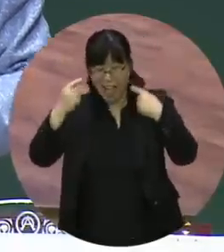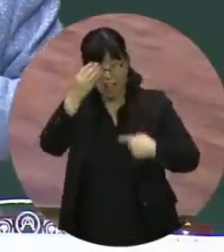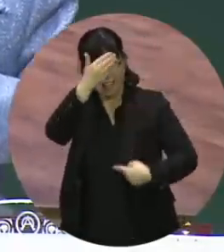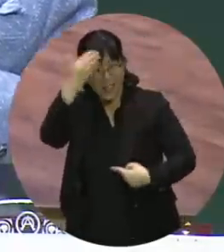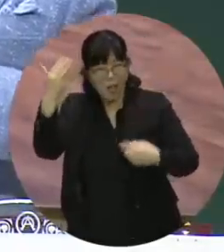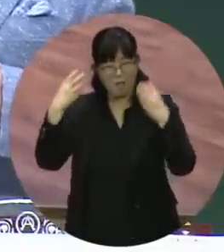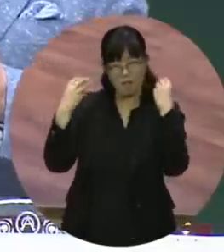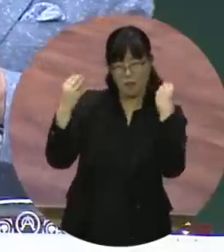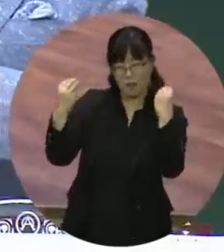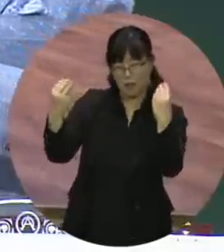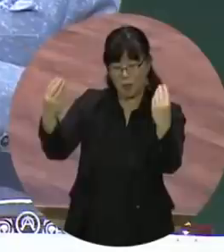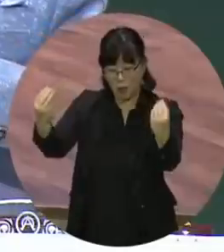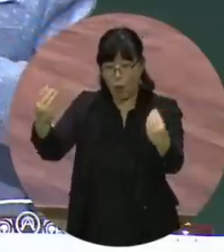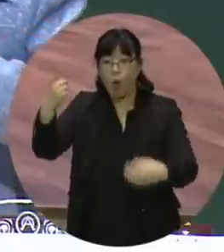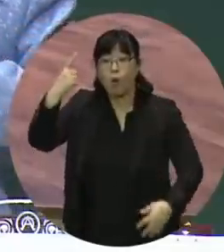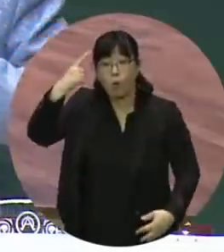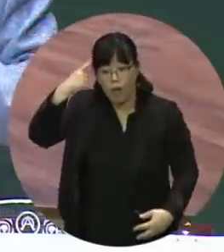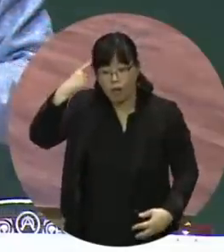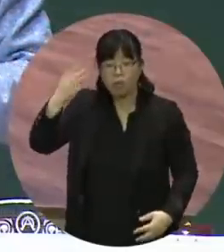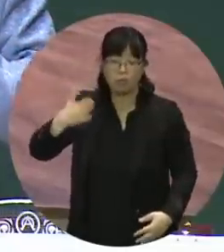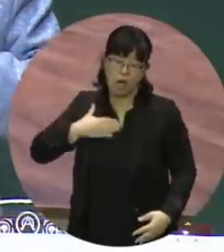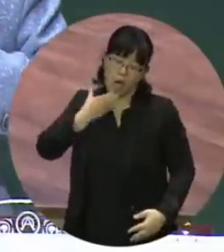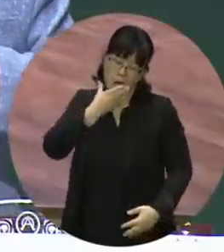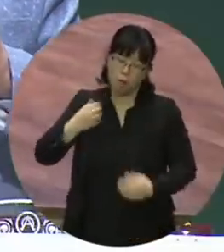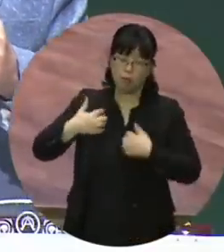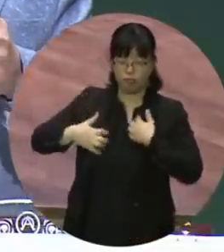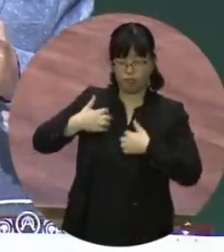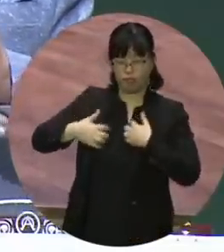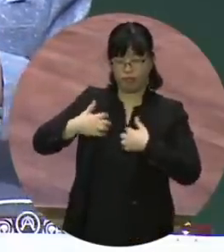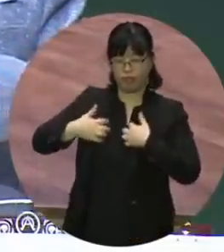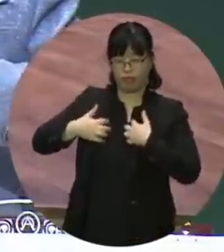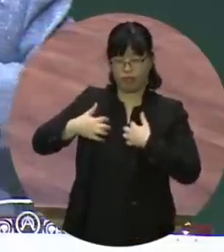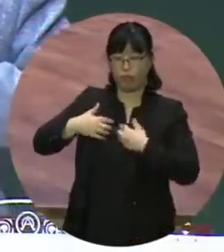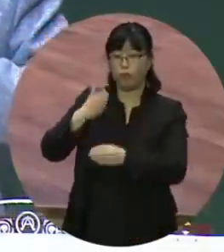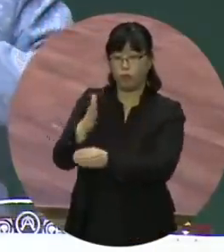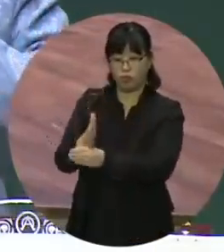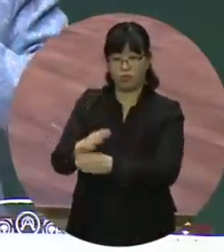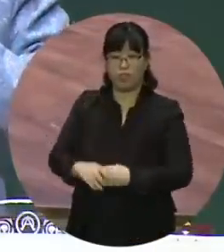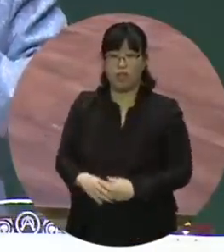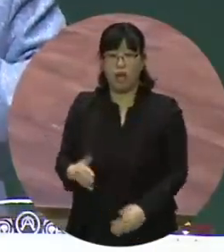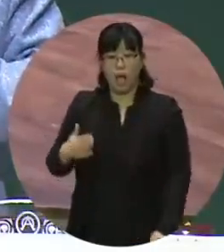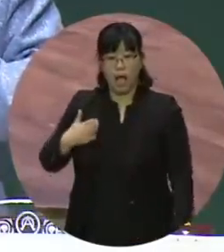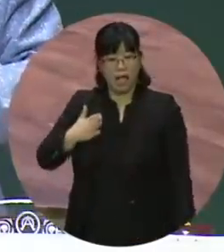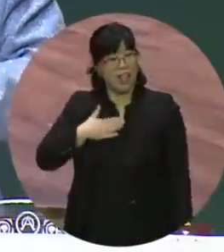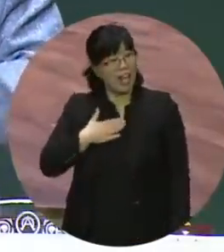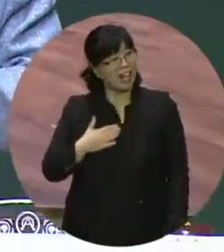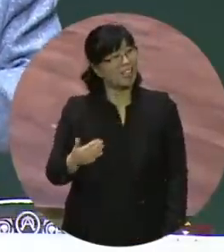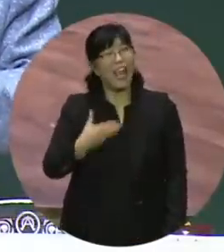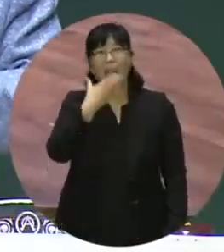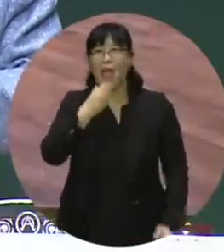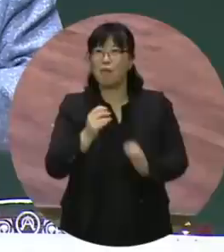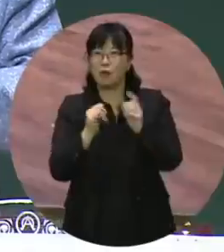아멘. 내가 말 안 해요. 다 목사들 세계에서 인정해. 정은주 목사.